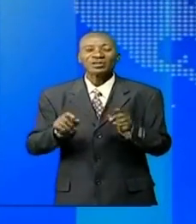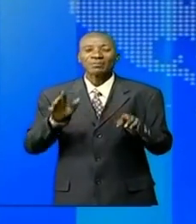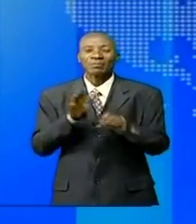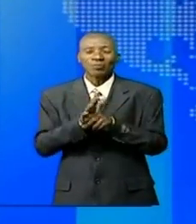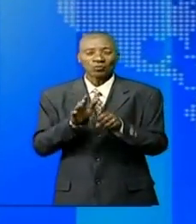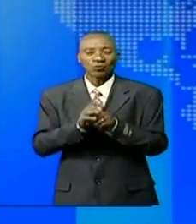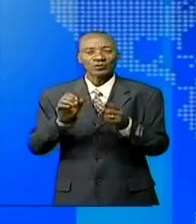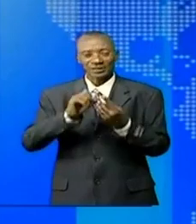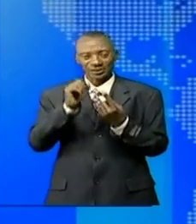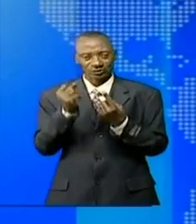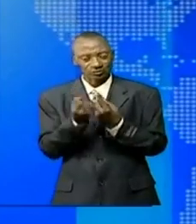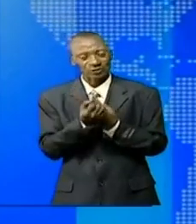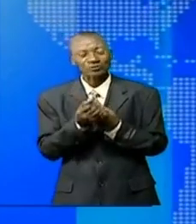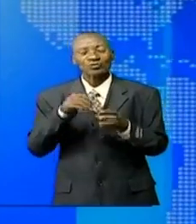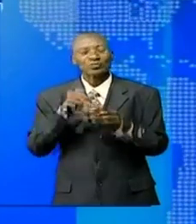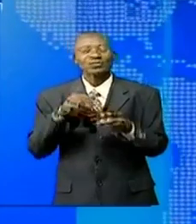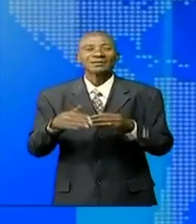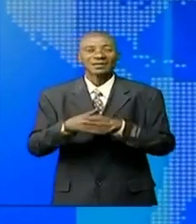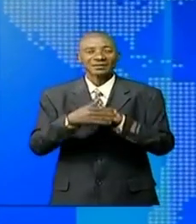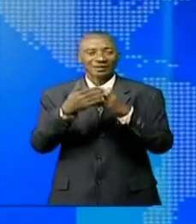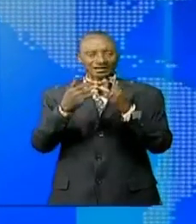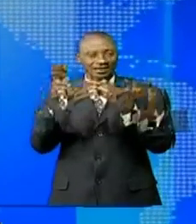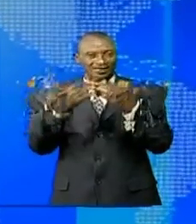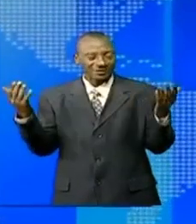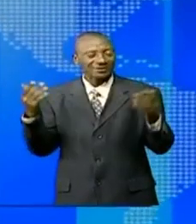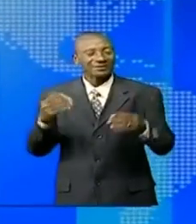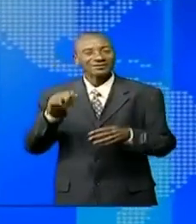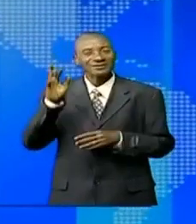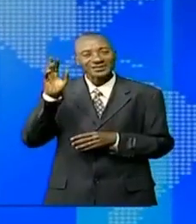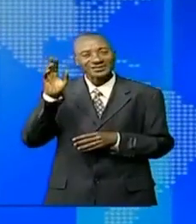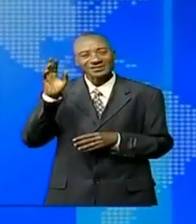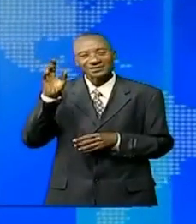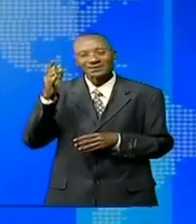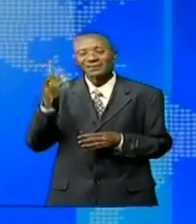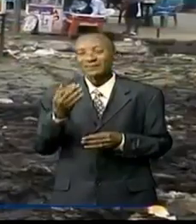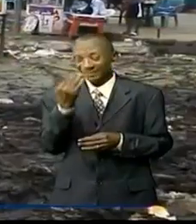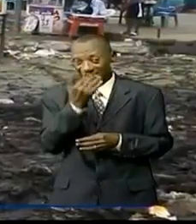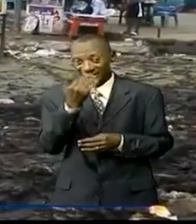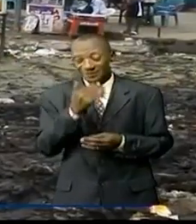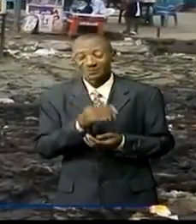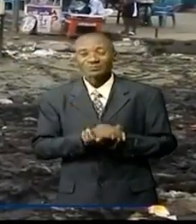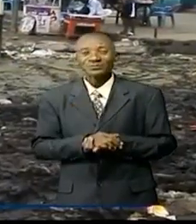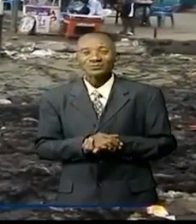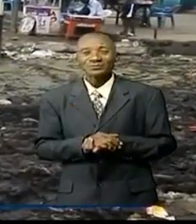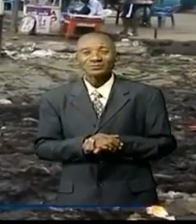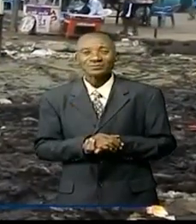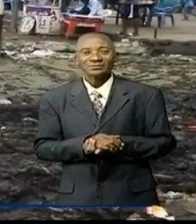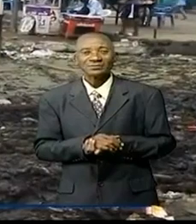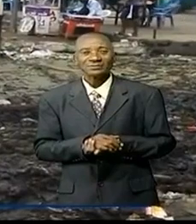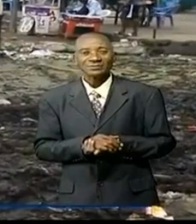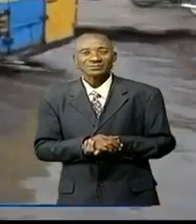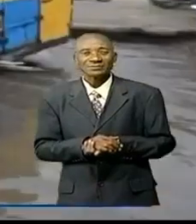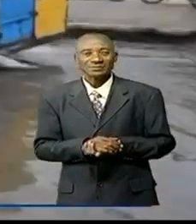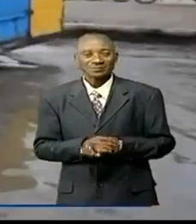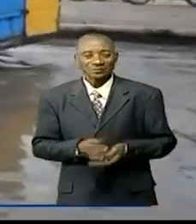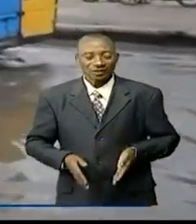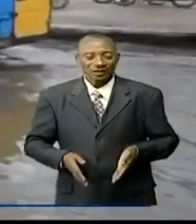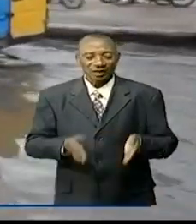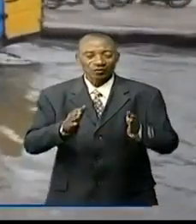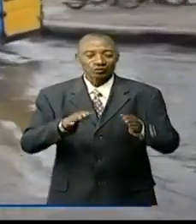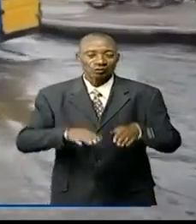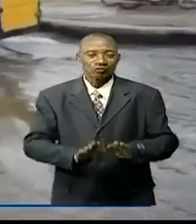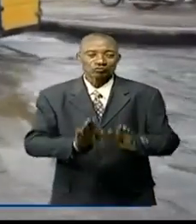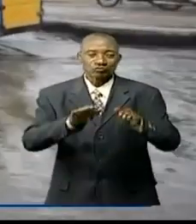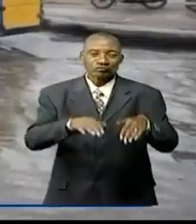faut exploiter. Voyez ce dossier, c'est sous la signature de Bobette Ingres. Bourbier, nid de poule, lac artificiel